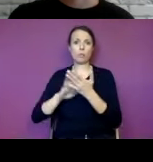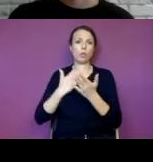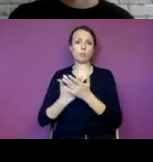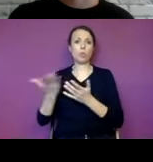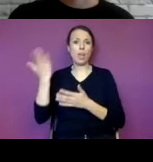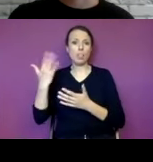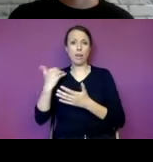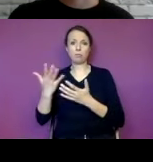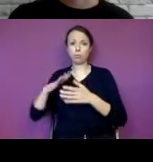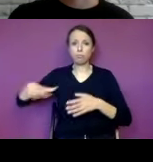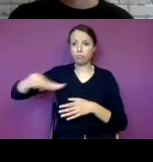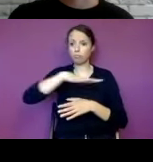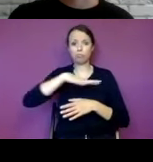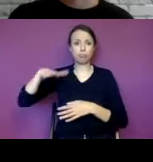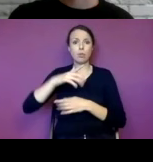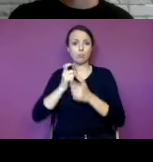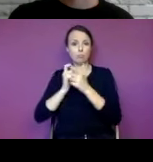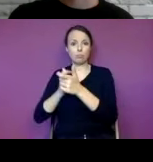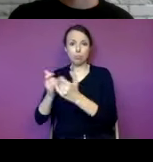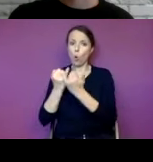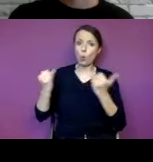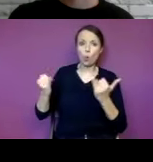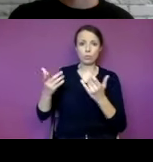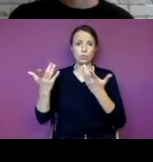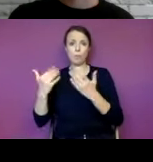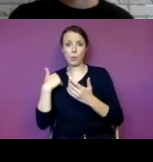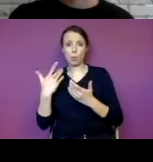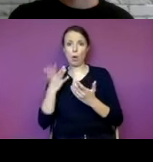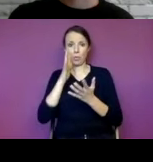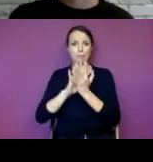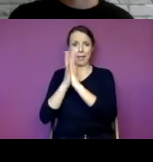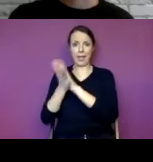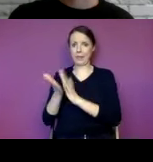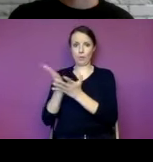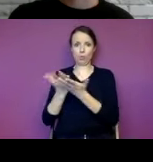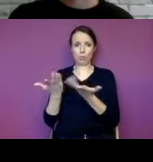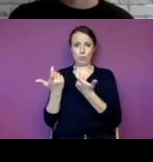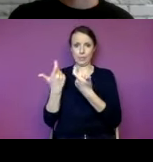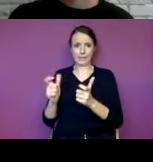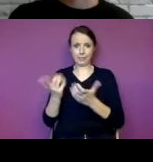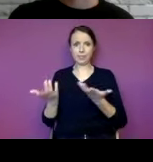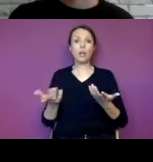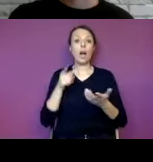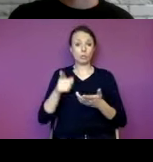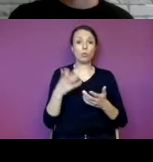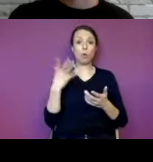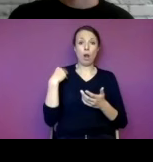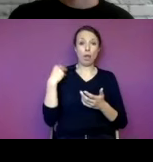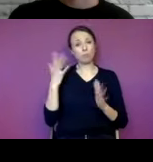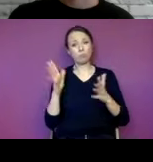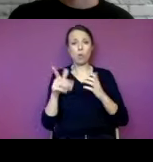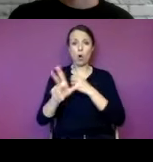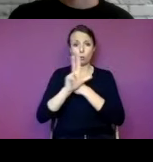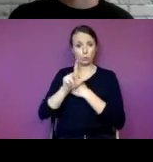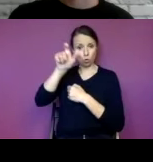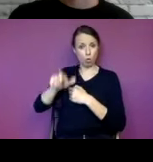to są osoby, mam na myśli osoby, które są często w wieku 80 lat lub więcej, które również żyją swoim wspomnieniem